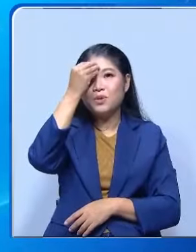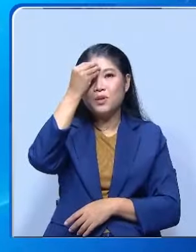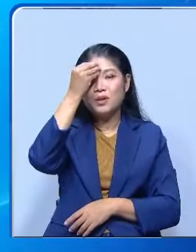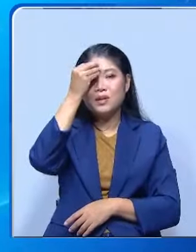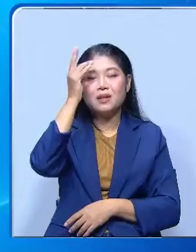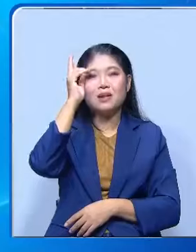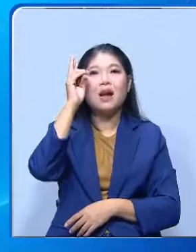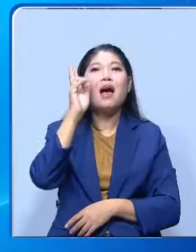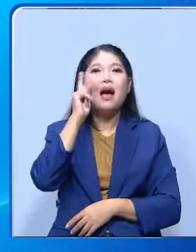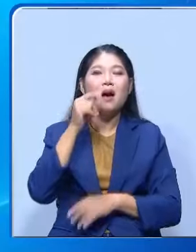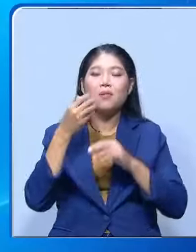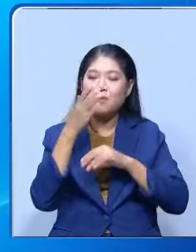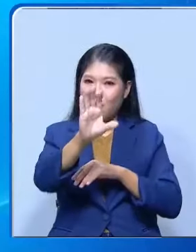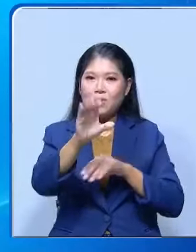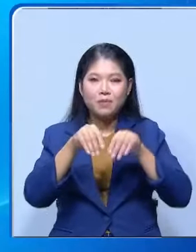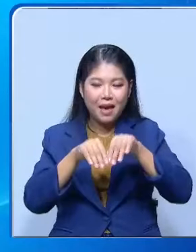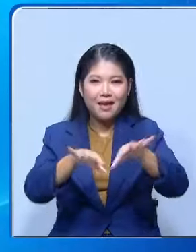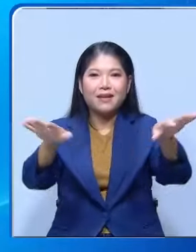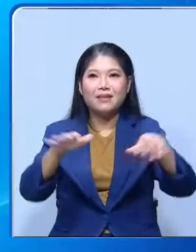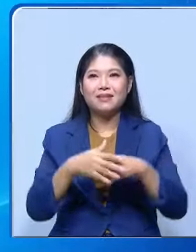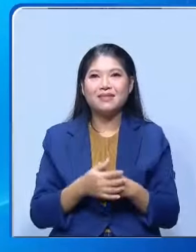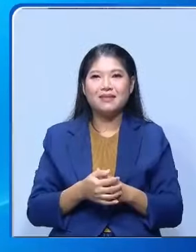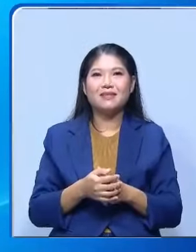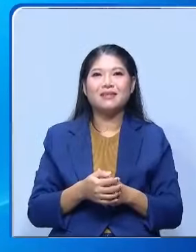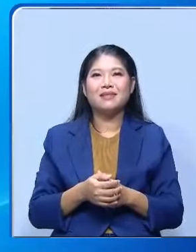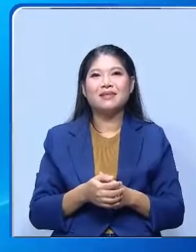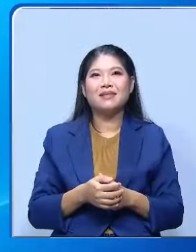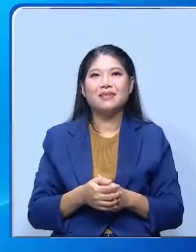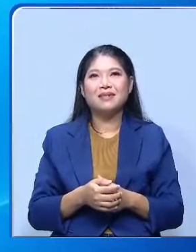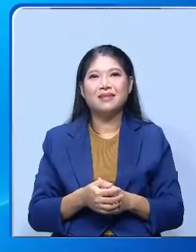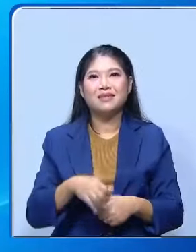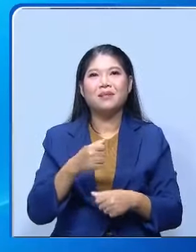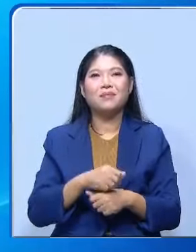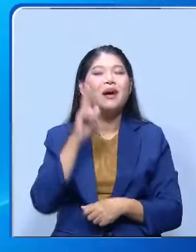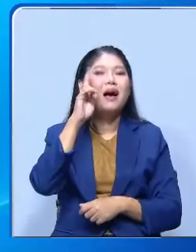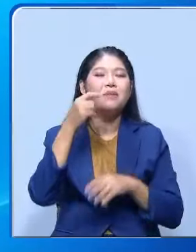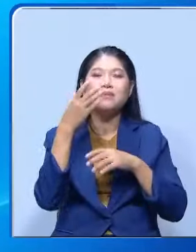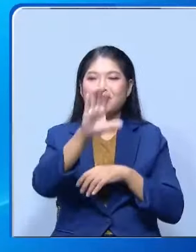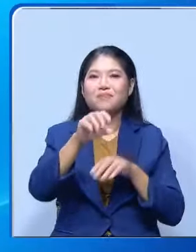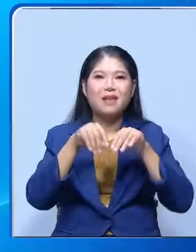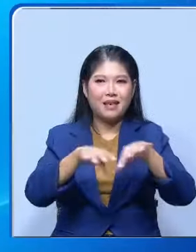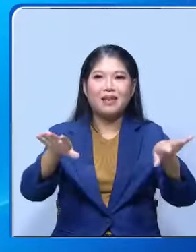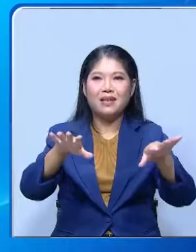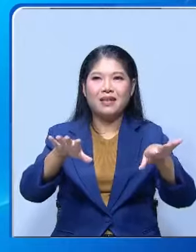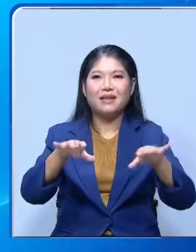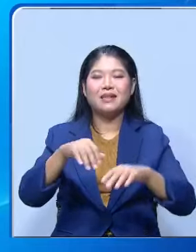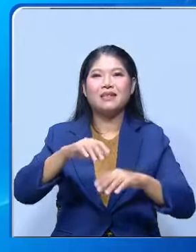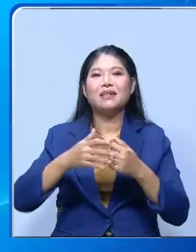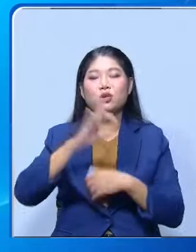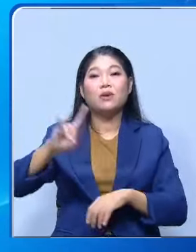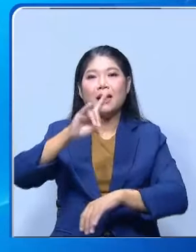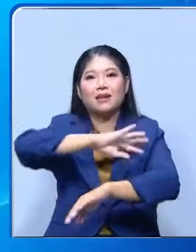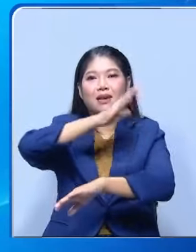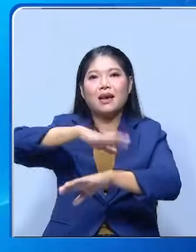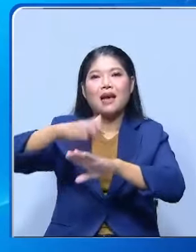จ้าหมูเด้งเนี่ยแล้วก็นำภาพถ่ายเจ้าหมูเด้งก็มาทำข่าวน้องที่สวนสัตว์เปิดเขาเขียวที่ชลบุรีด้วยแล้วก็ยังมีแฟนคลับเนี่ยน